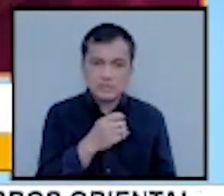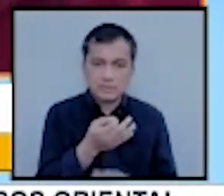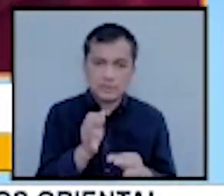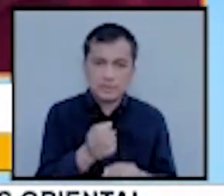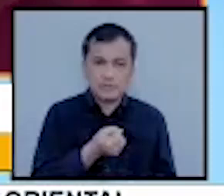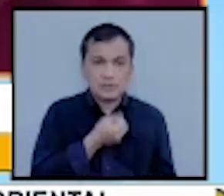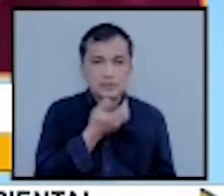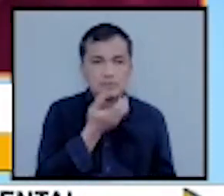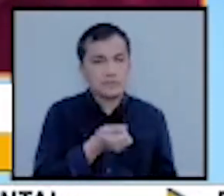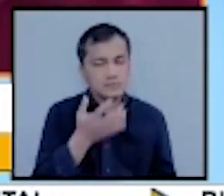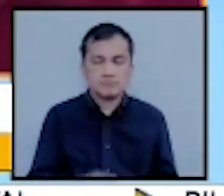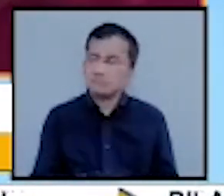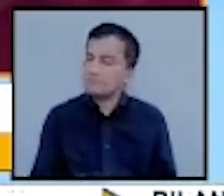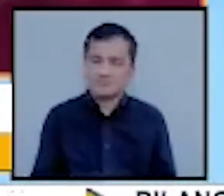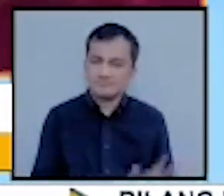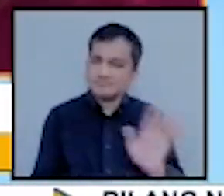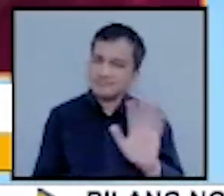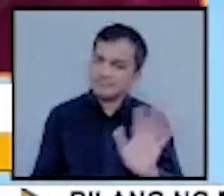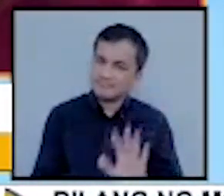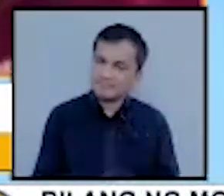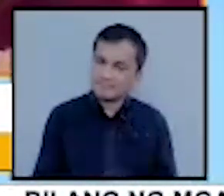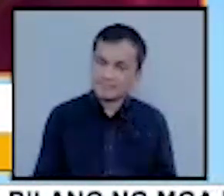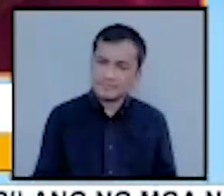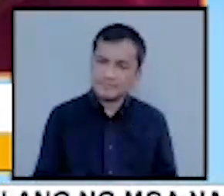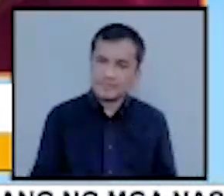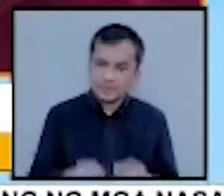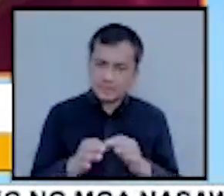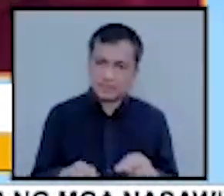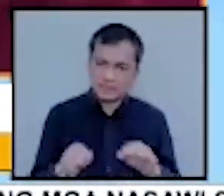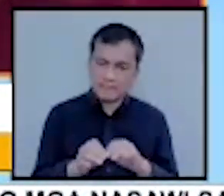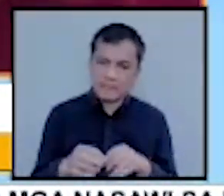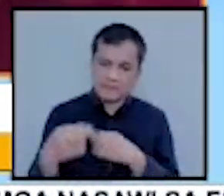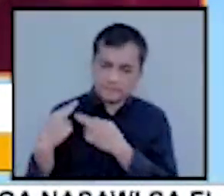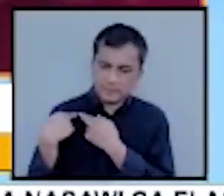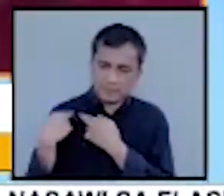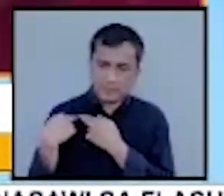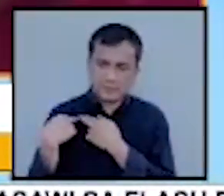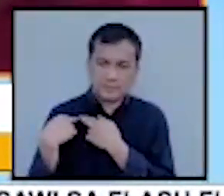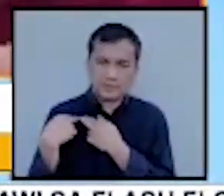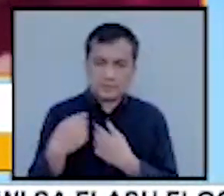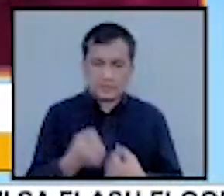magsalita. Kaya ang importante ito ang responsible exercise of free speech.